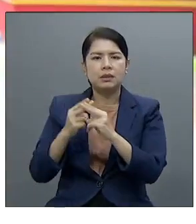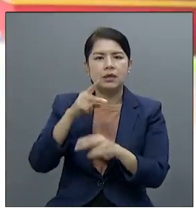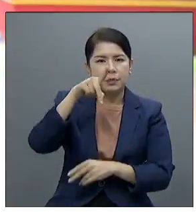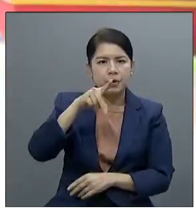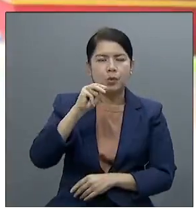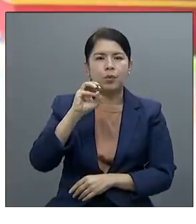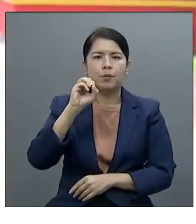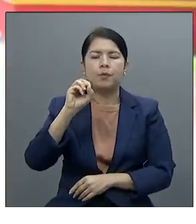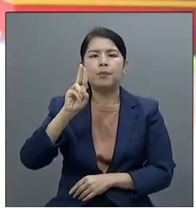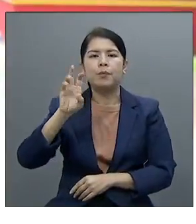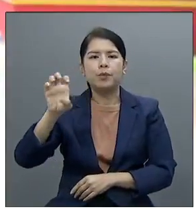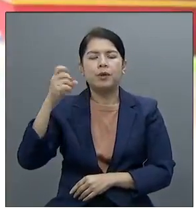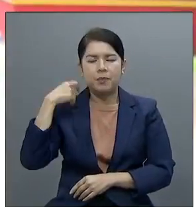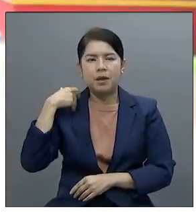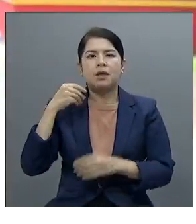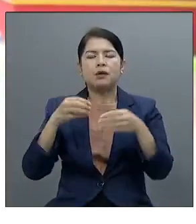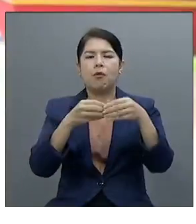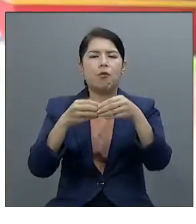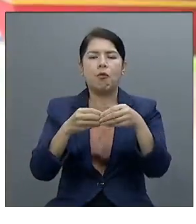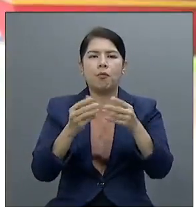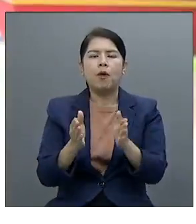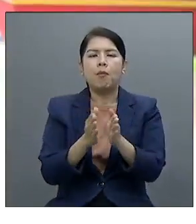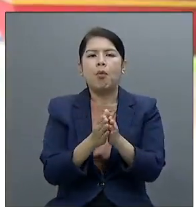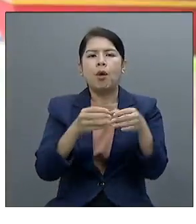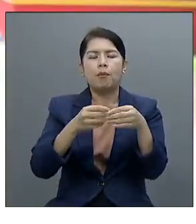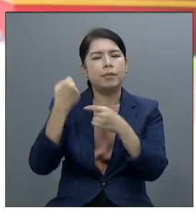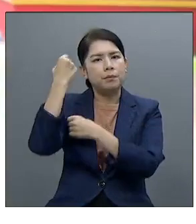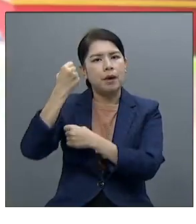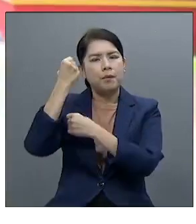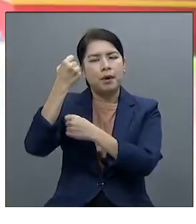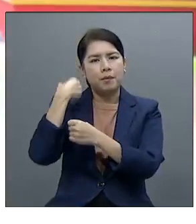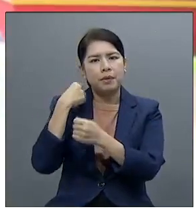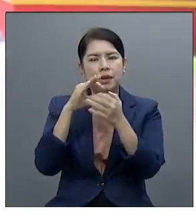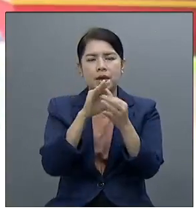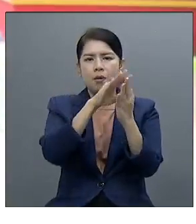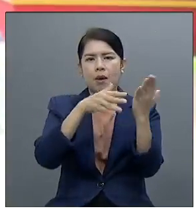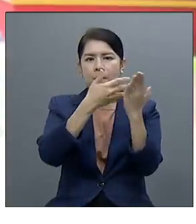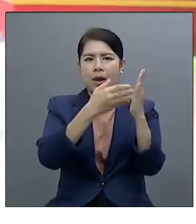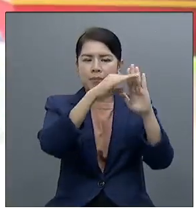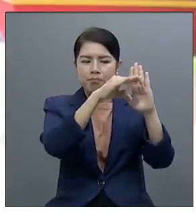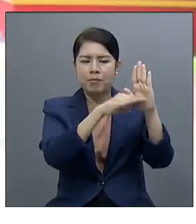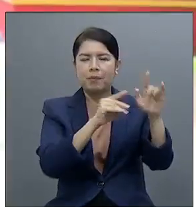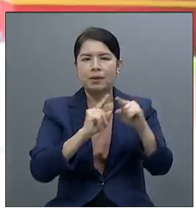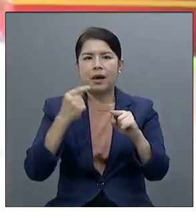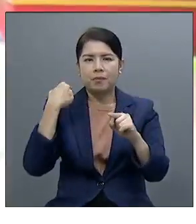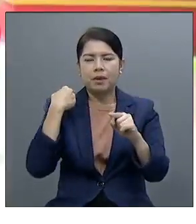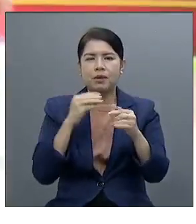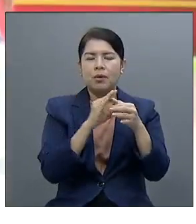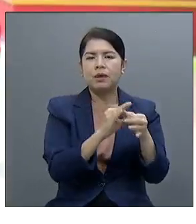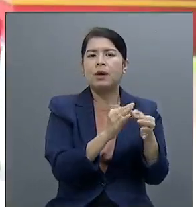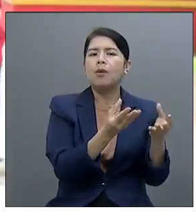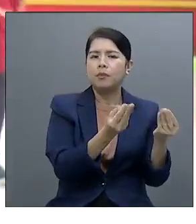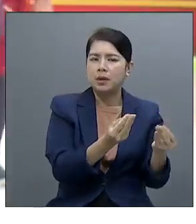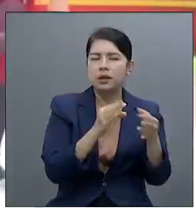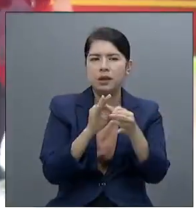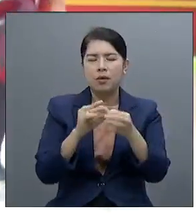จะมีการปักหลักชุมนุมเรียกร้องนโยบาย9ด้านซึ่งจะรวมไปถึงนโยบายที่เกี่ยวข้องกับที่ดินที่อยู่อาศัยของประชาชนทั้งในเขตเ